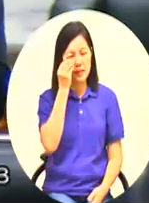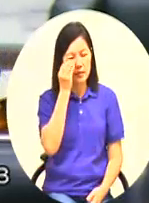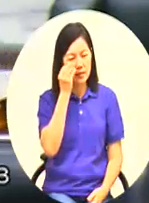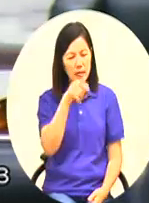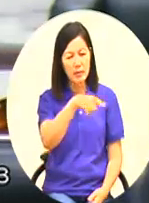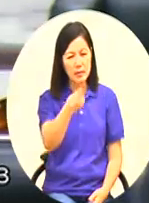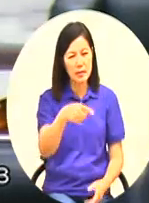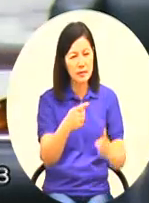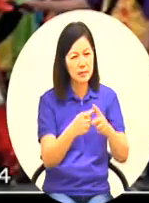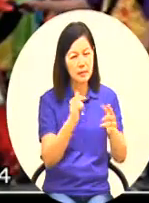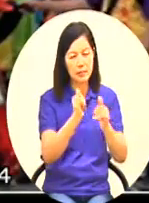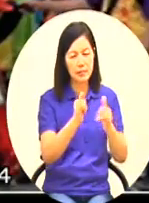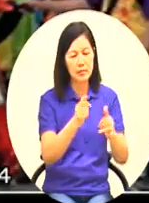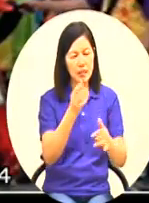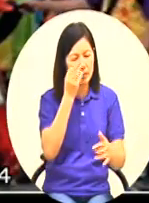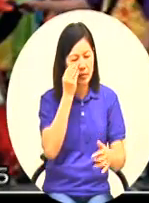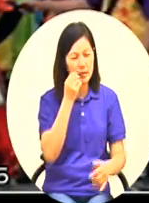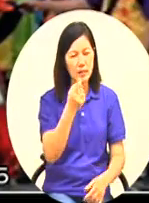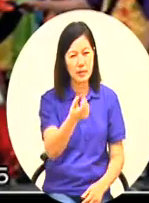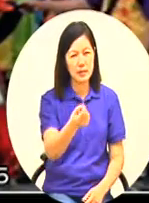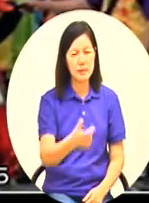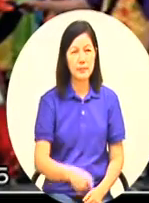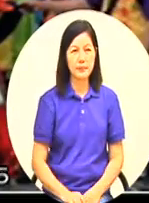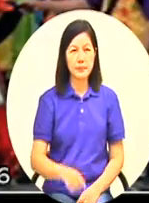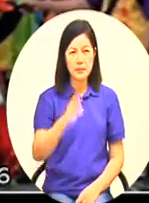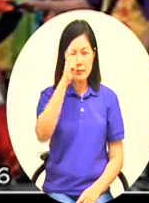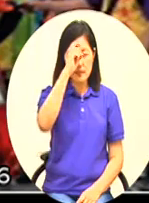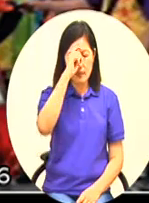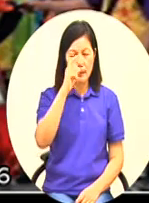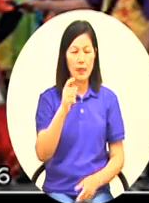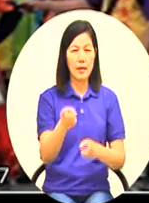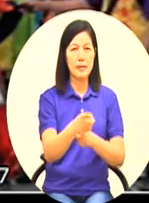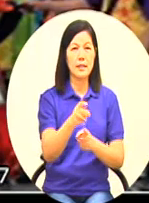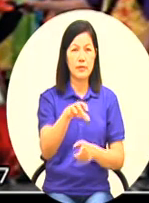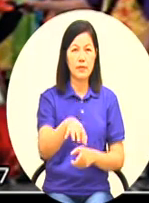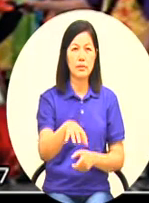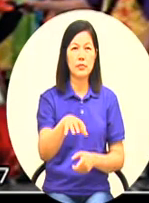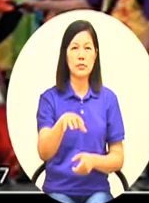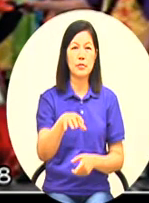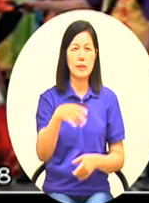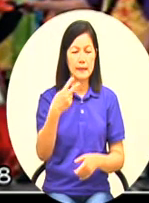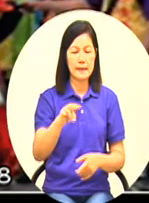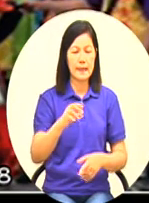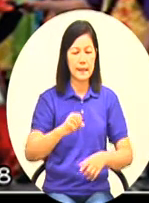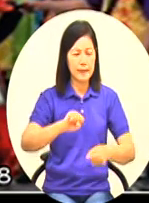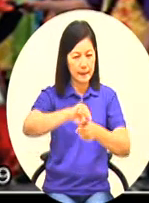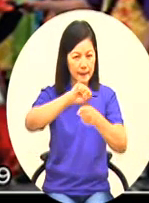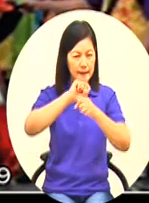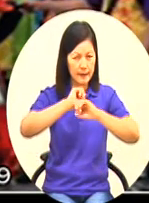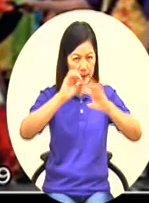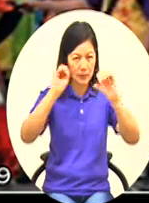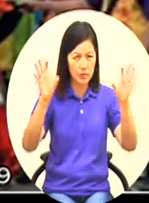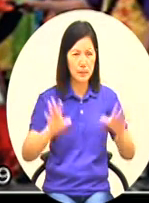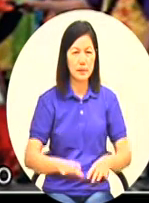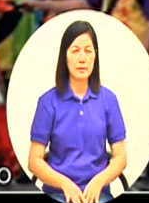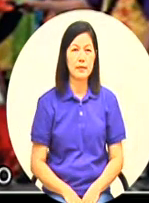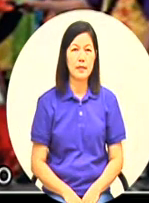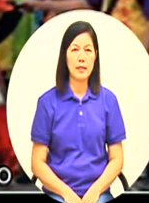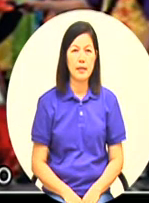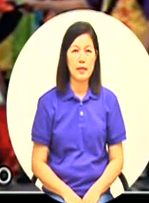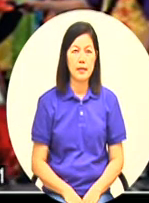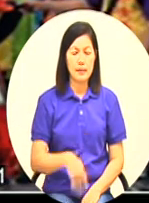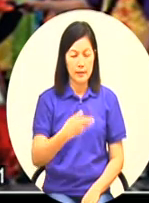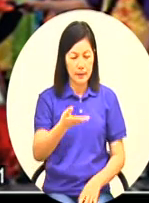并不多我在这里提出来说希望我们消防局应该再加强宣导让我们高雄市